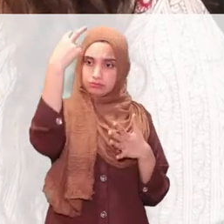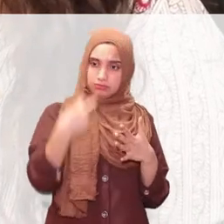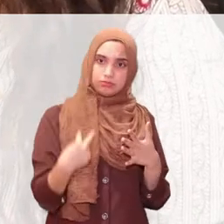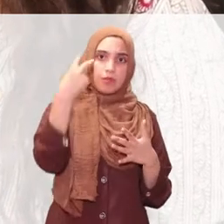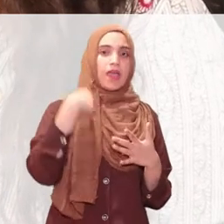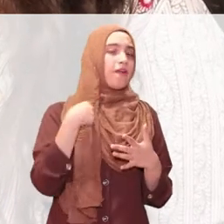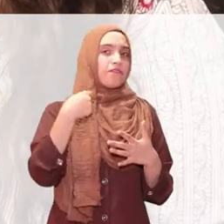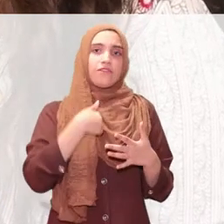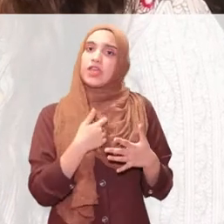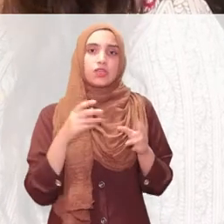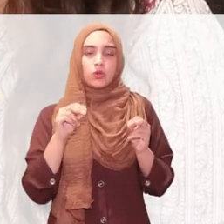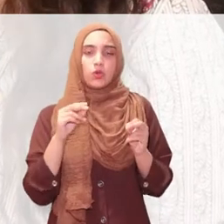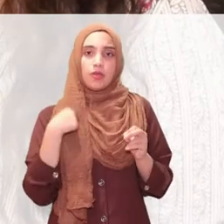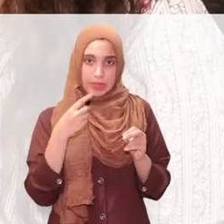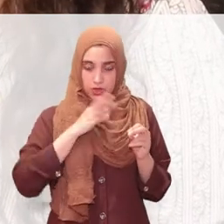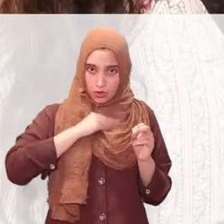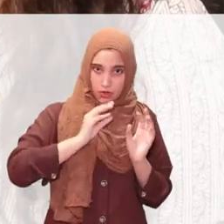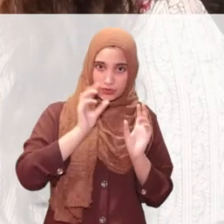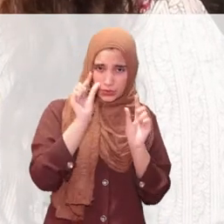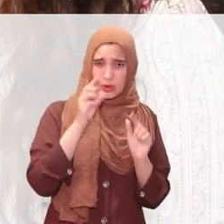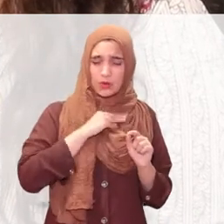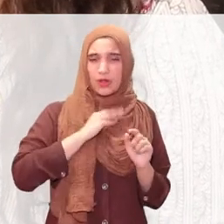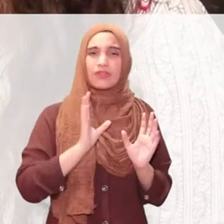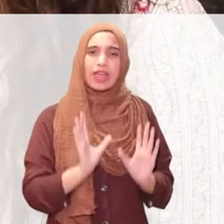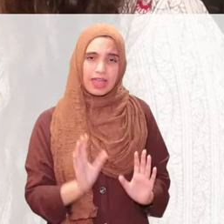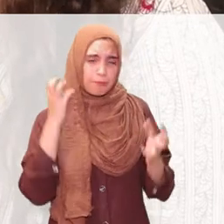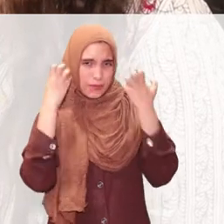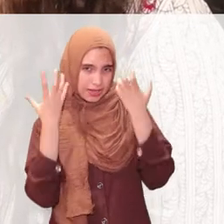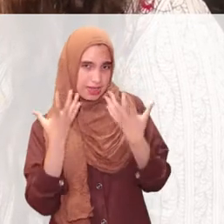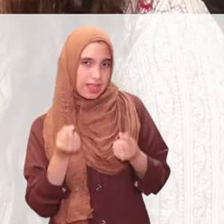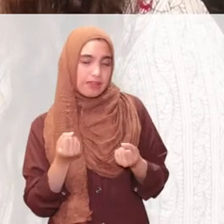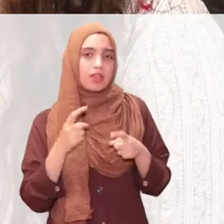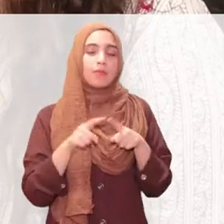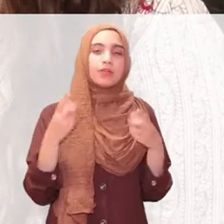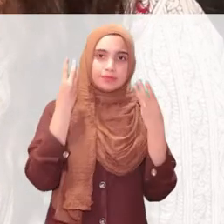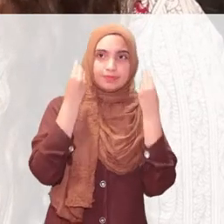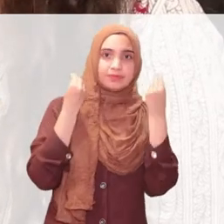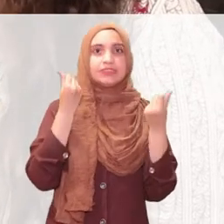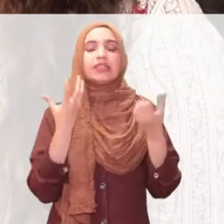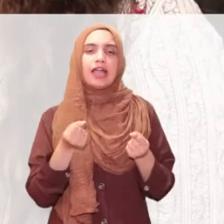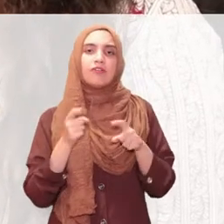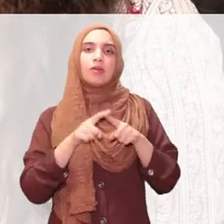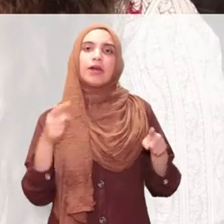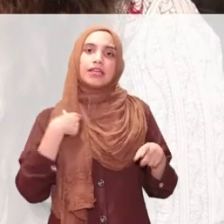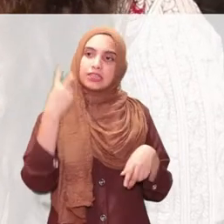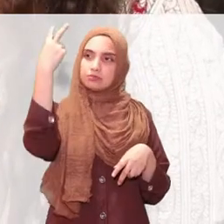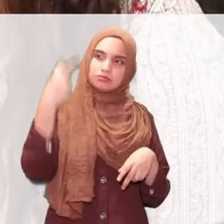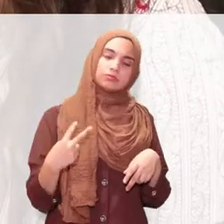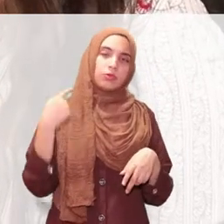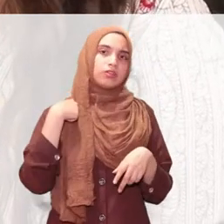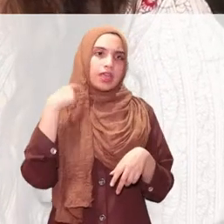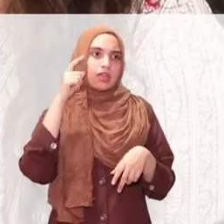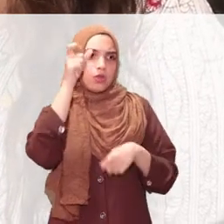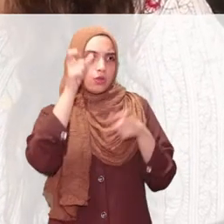कि एंड गेटिंग लॉस्ट हेर ठाट यू ऑल द फर्स्ट आइब्रो पेंसिल आम बात कुछ तो बोल अ